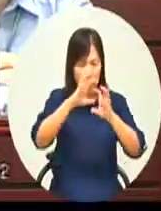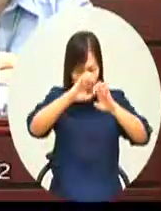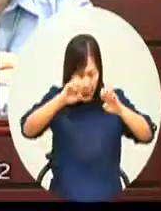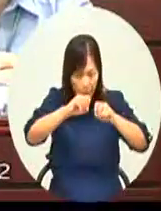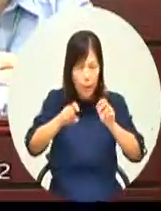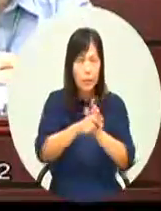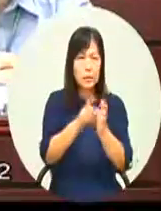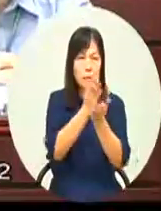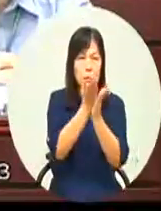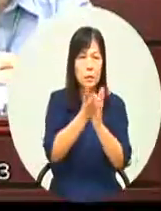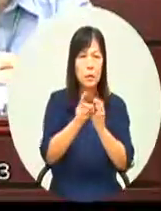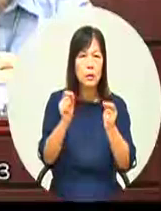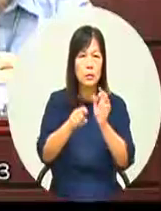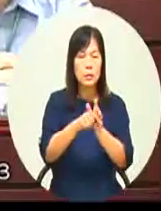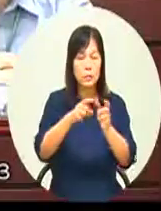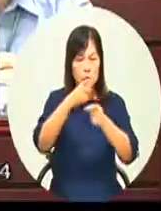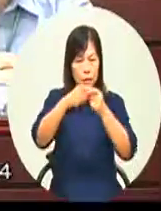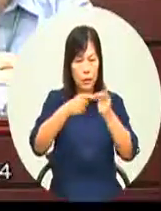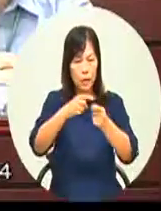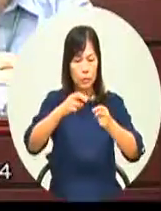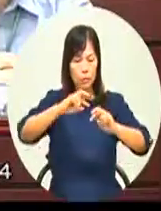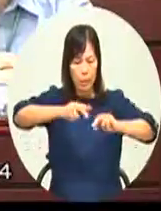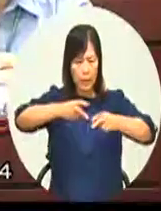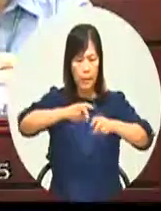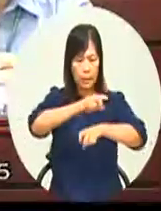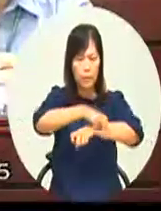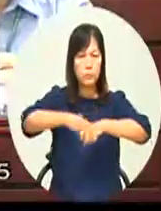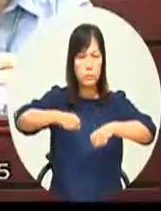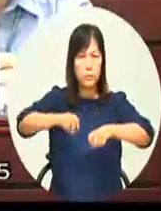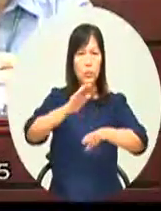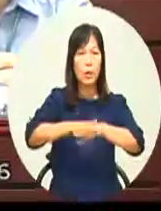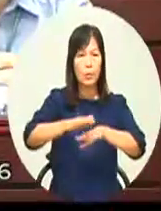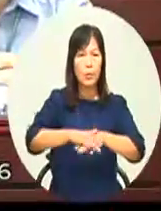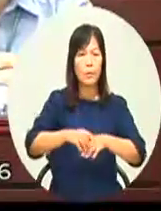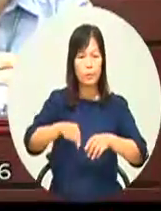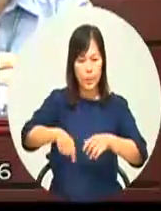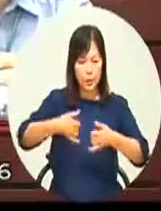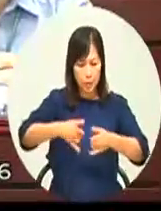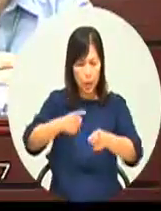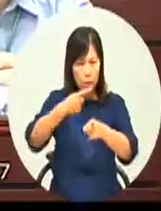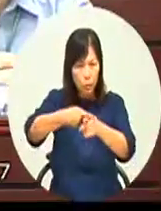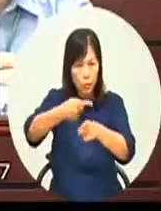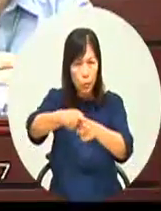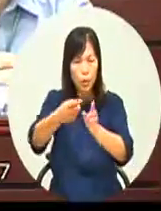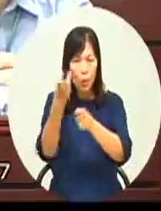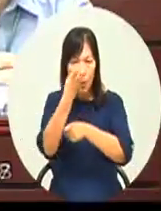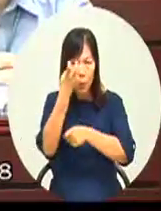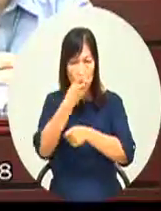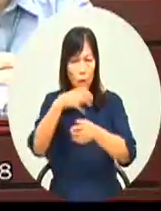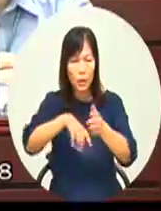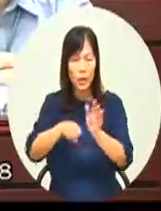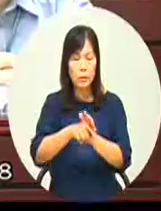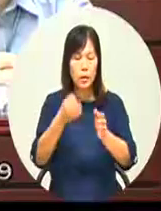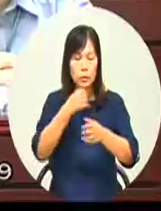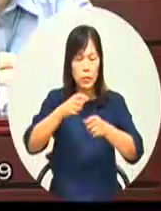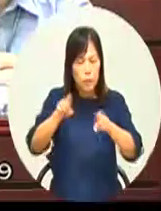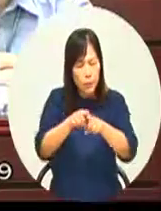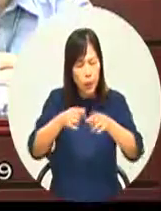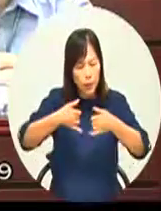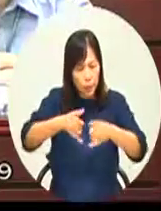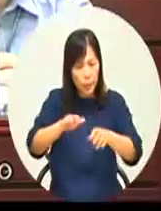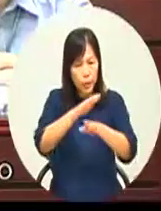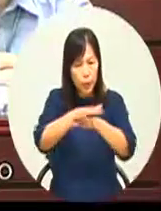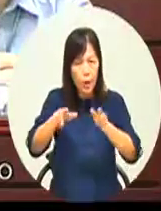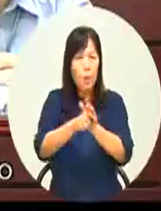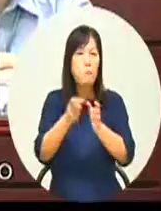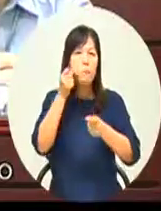些，就会变成是年度的这个改善计划。那这些入口呢，我们还列管在我们的道安委员会，每一个月